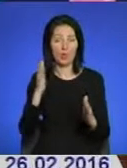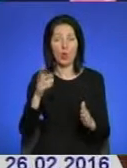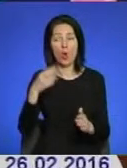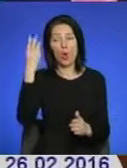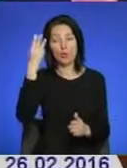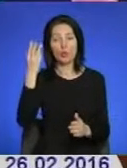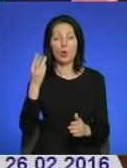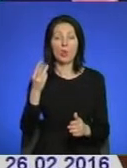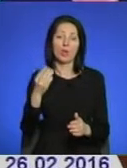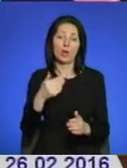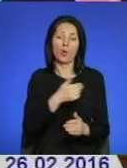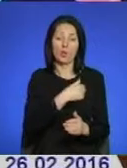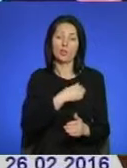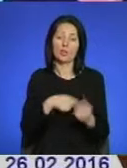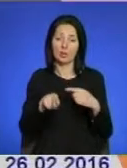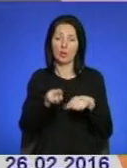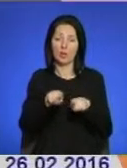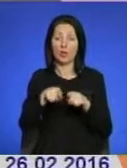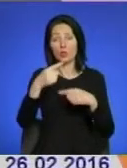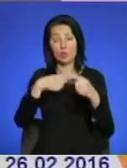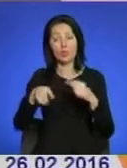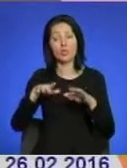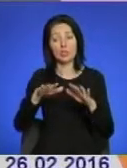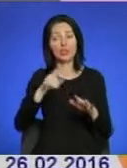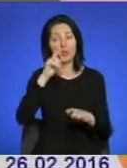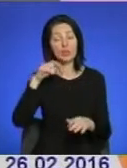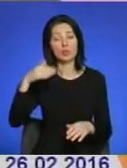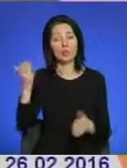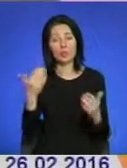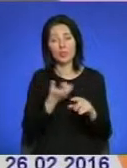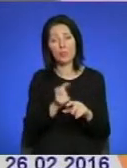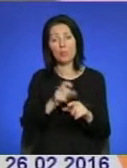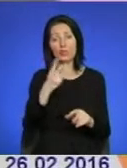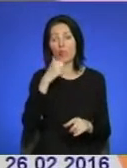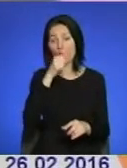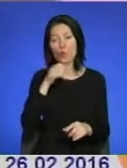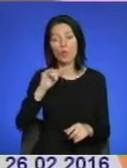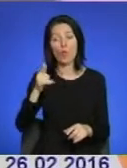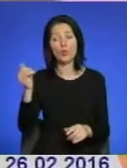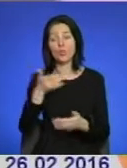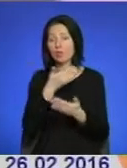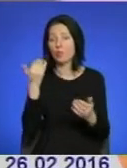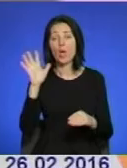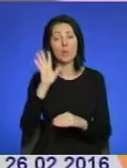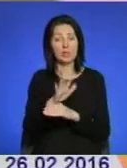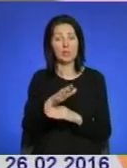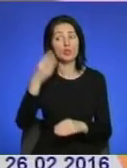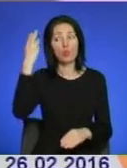на зворотні дії української сторони, адже вже понад два роки в Угорщині немає призначеного посла України.